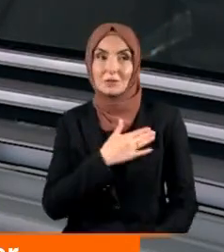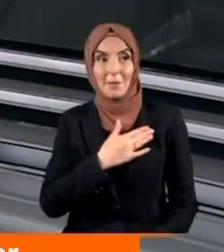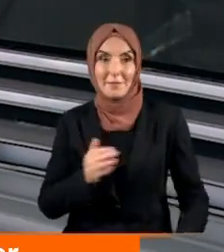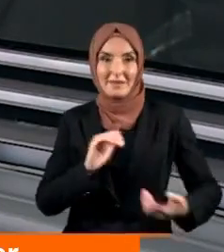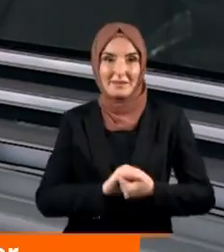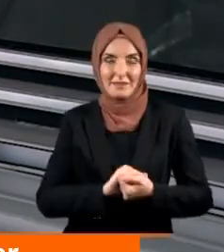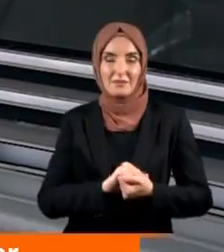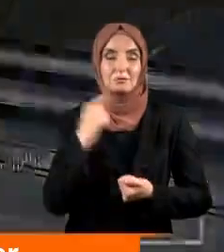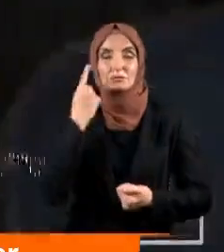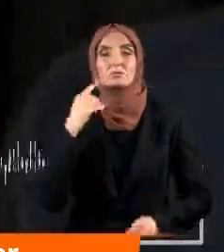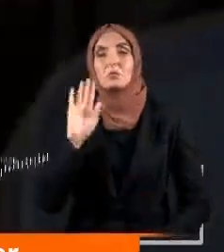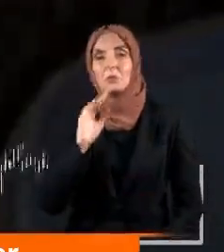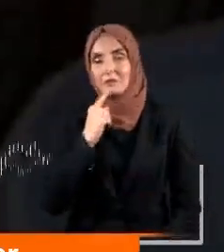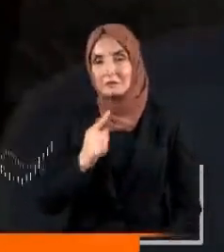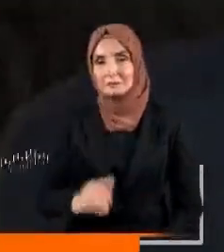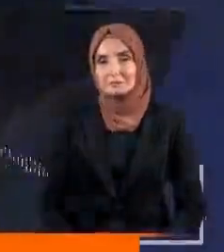kapattı.